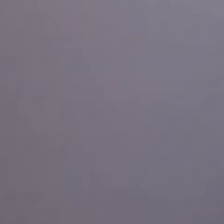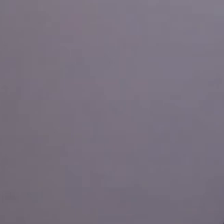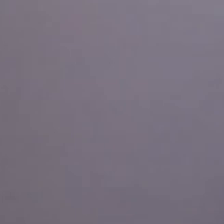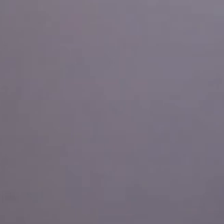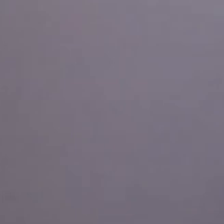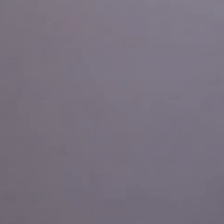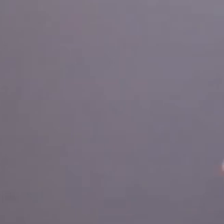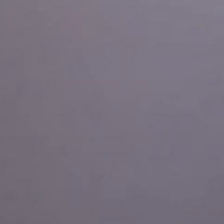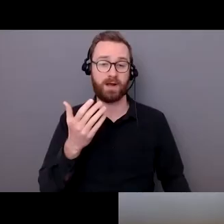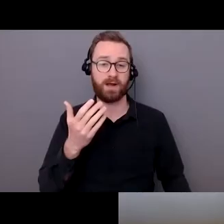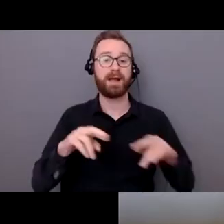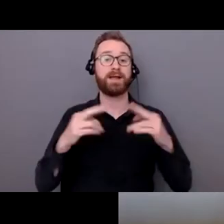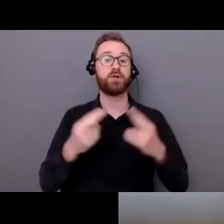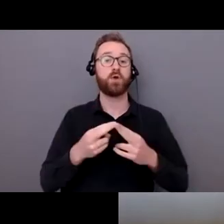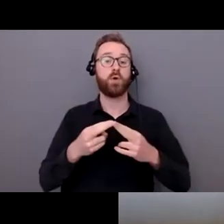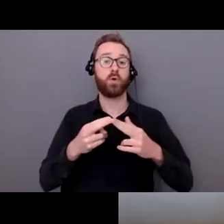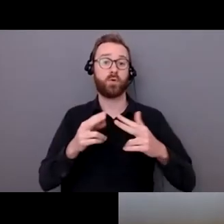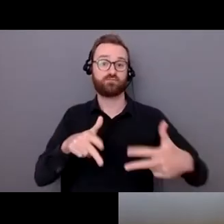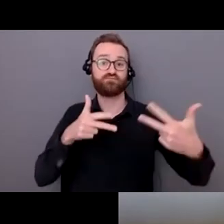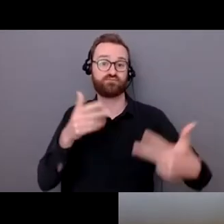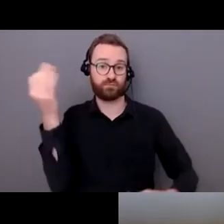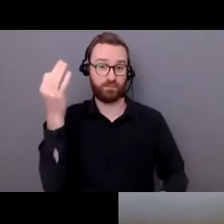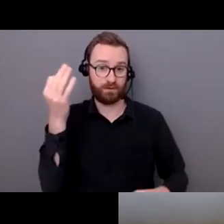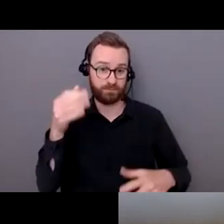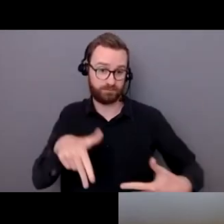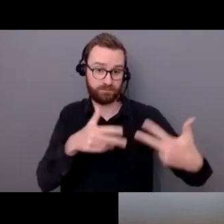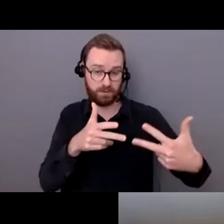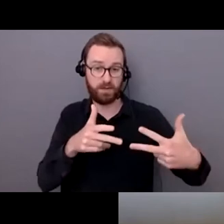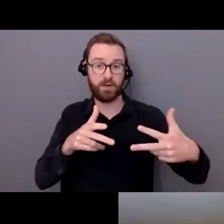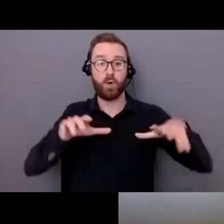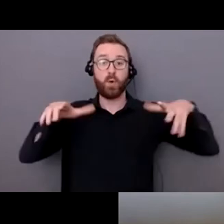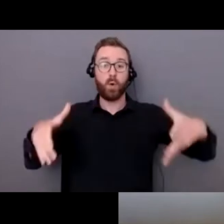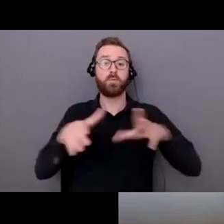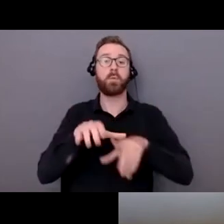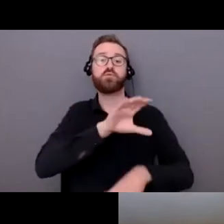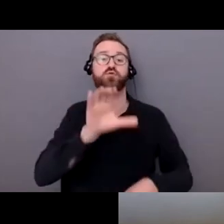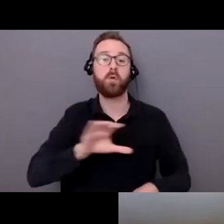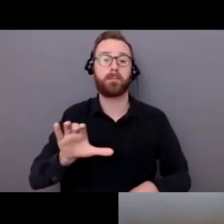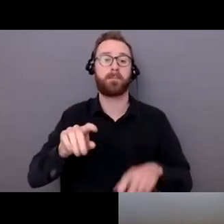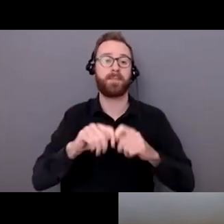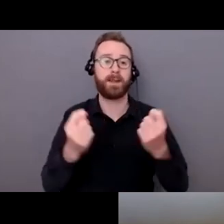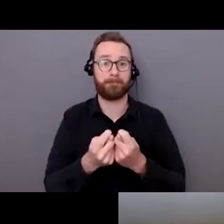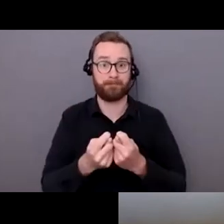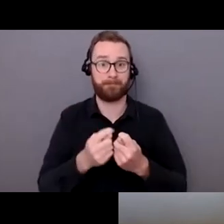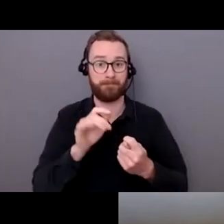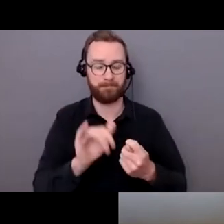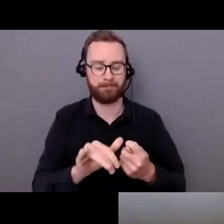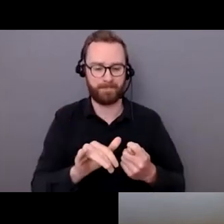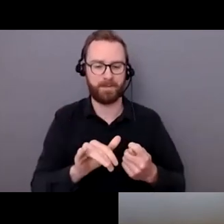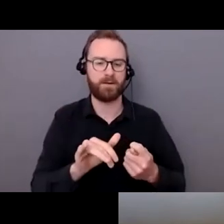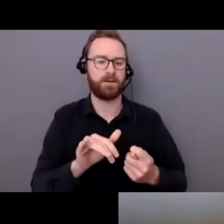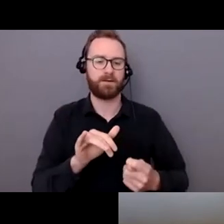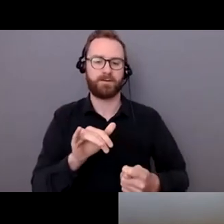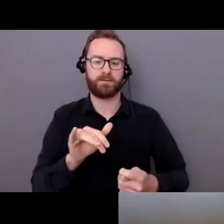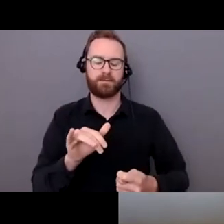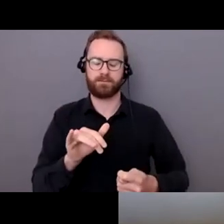réunions en appel vidéo, comme on a aujourd'hui, les réunions de groupe avec Zoom ou Teams, peu importe. Puis elle me disait, ah, il y a beaucoup